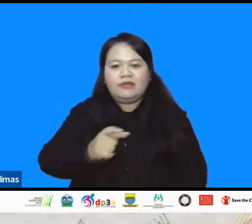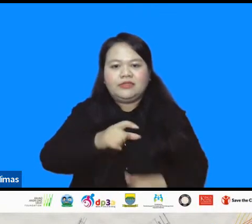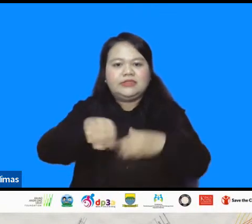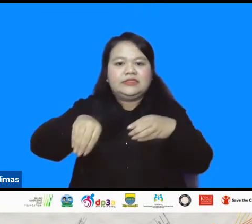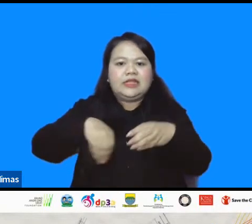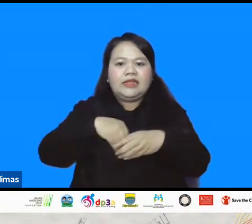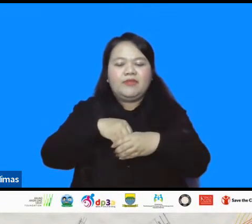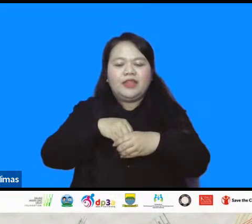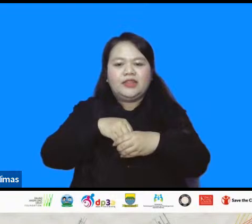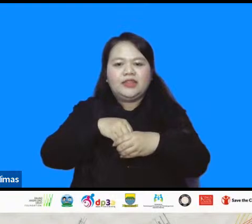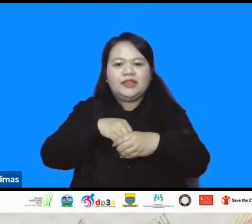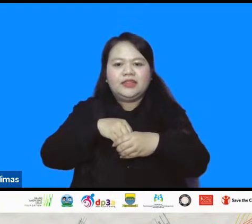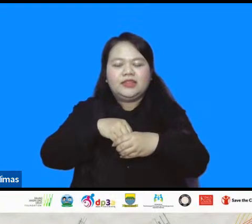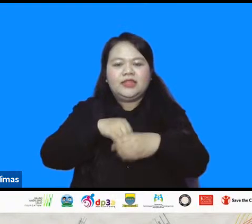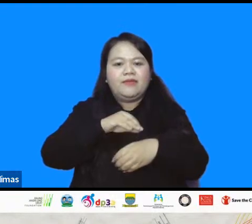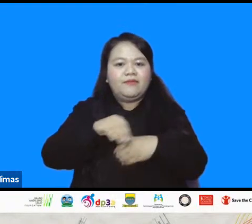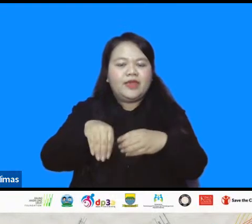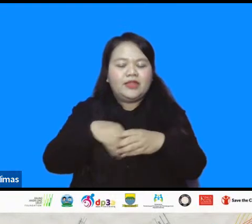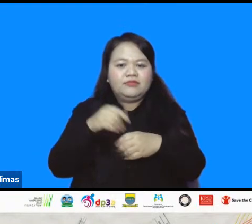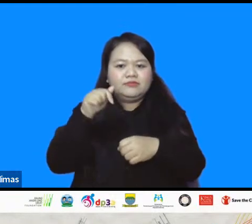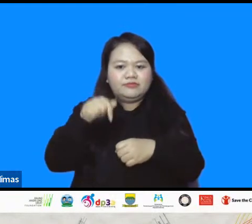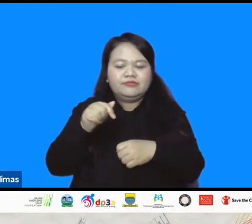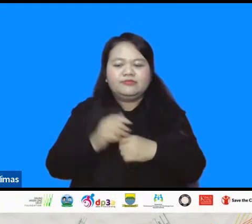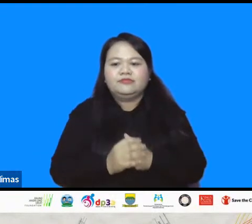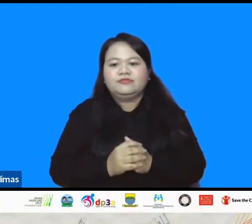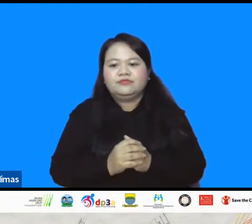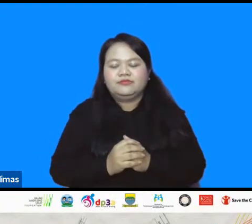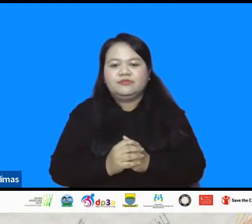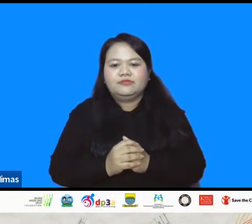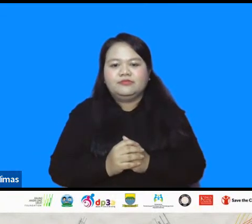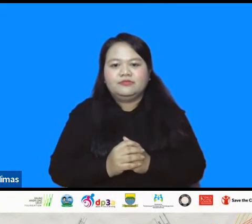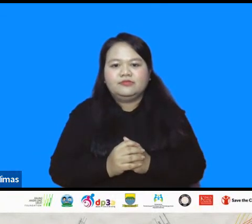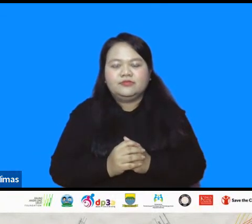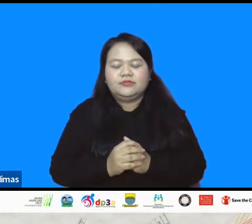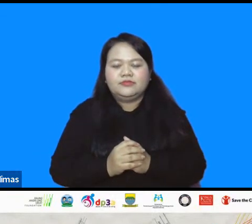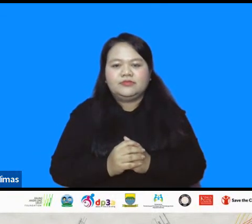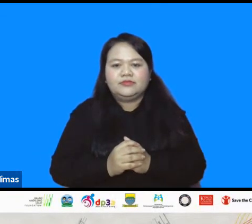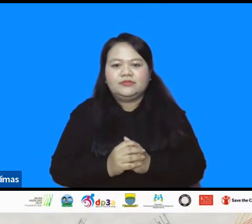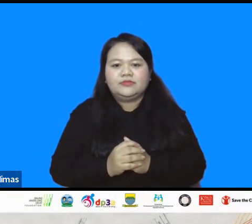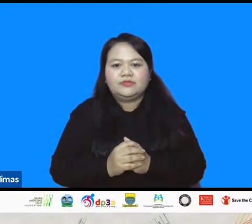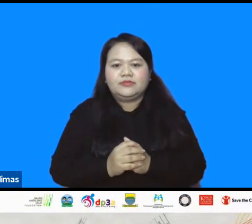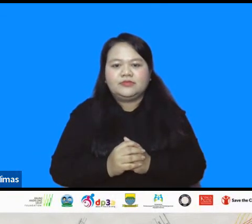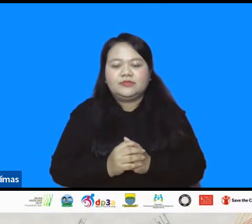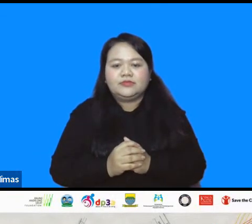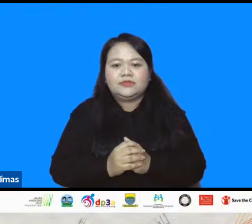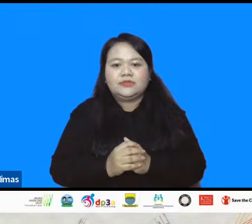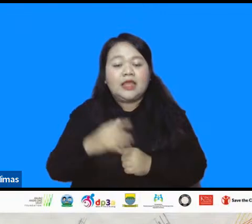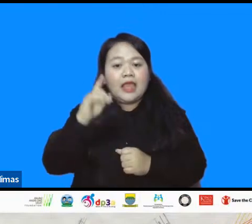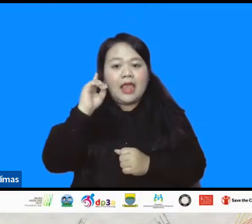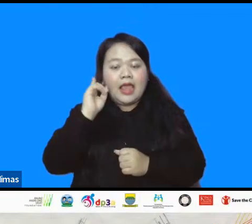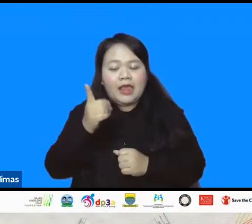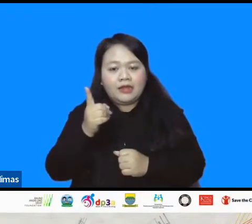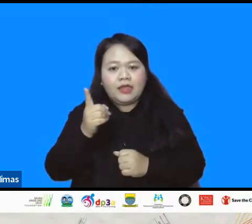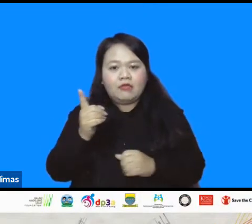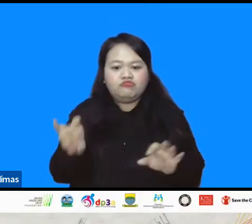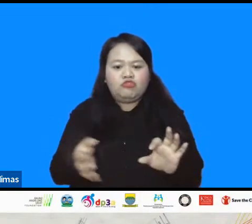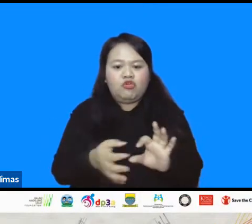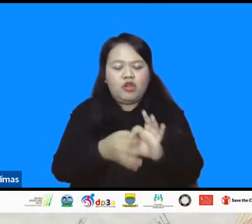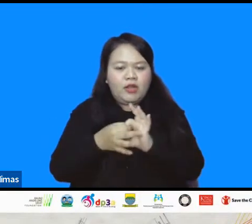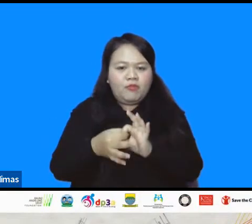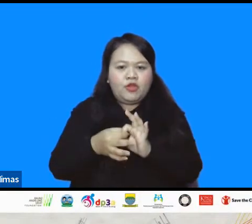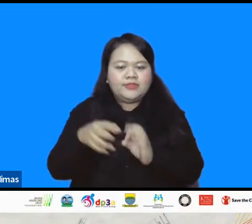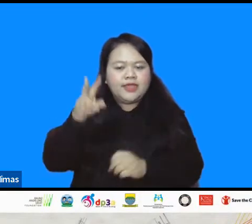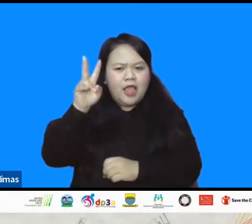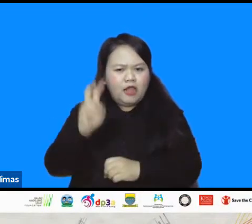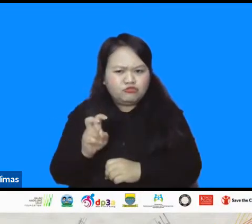dalam partisipasi ini gitu ya. Gitu. Jadi harus ada kolaborasi, harus